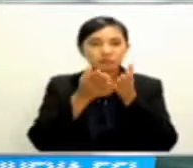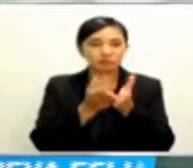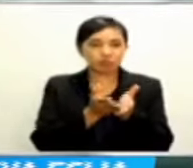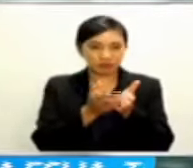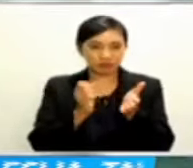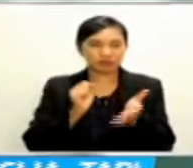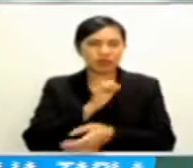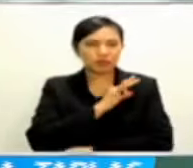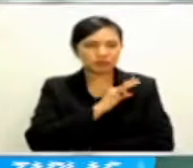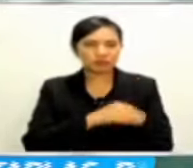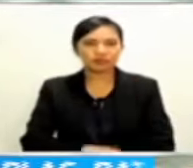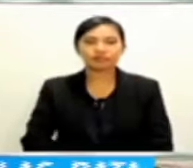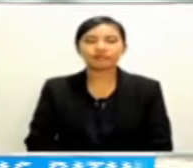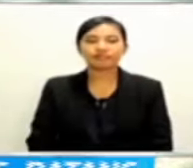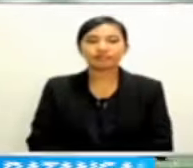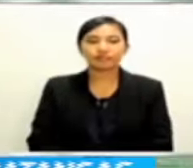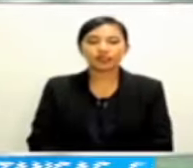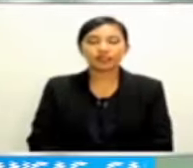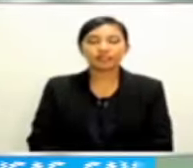dentifrice